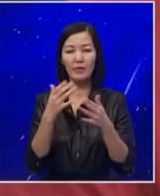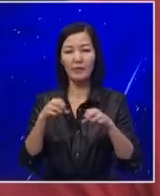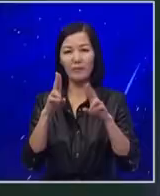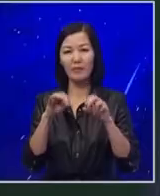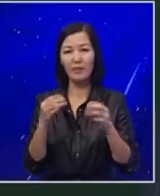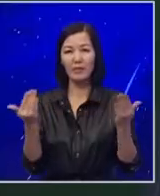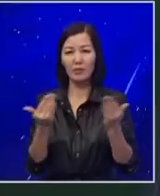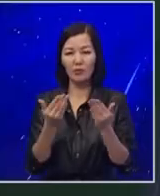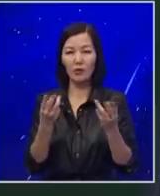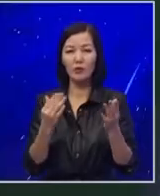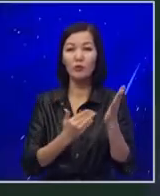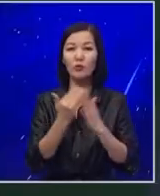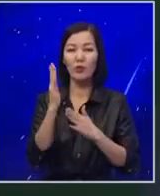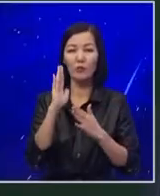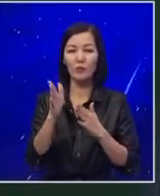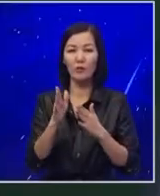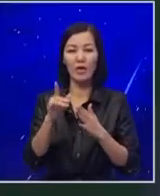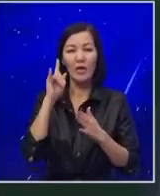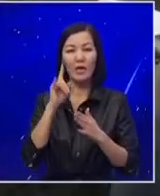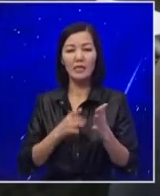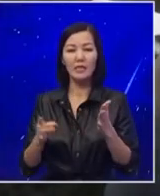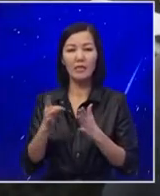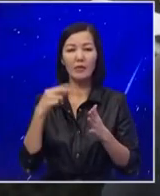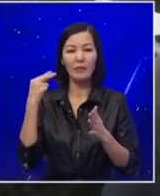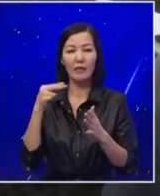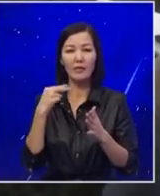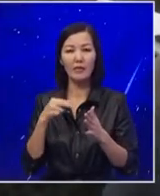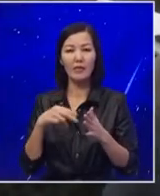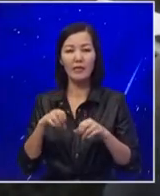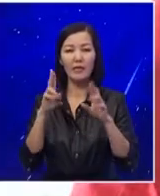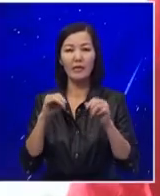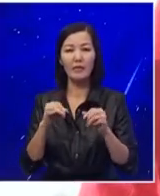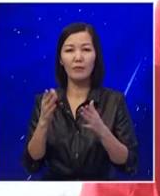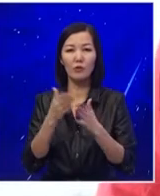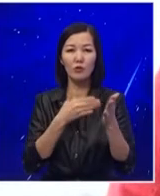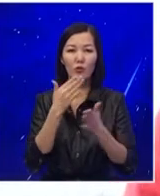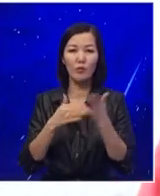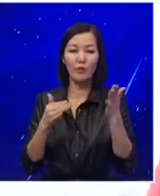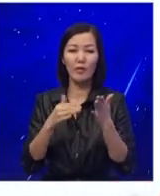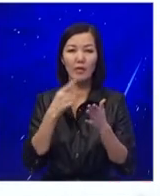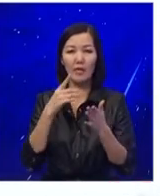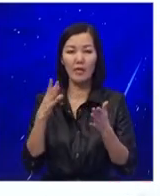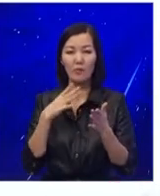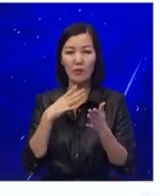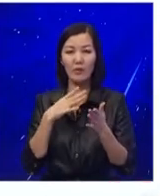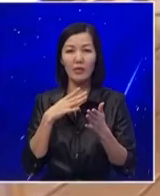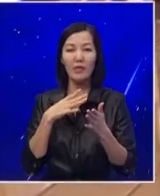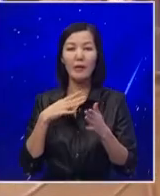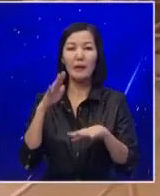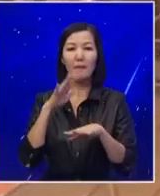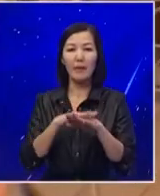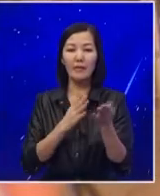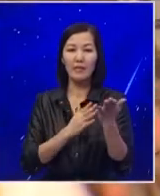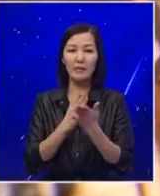биыл сұранысқа ие. Бұған дейін Қазақстан президенті Қасым-Жомарт Тоқаев бірқатар кәсіптің жойылып бара жатқанын болжаған болатын. Олар банкир, жеткізуші